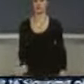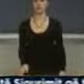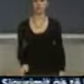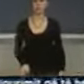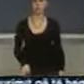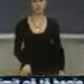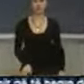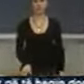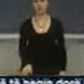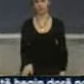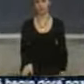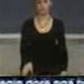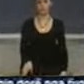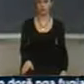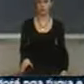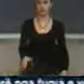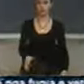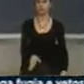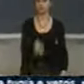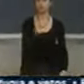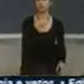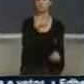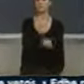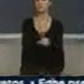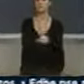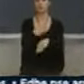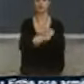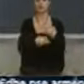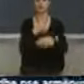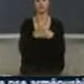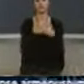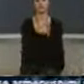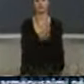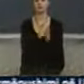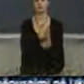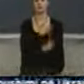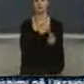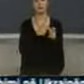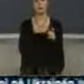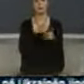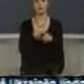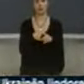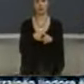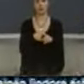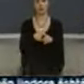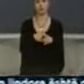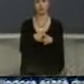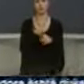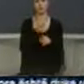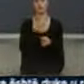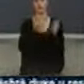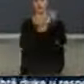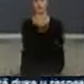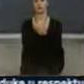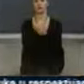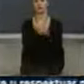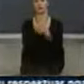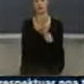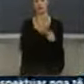zëtë i minister, dinamikat e transformimit të fësëkës në forcë atarmatosura